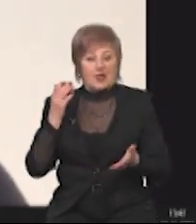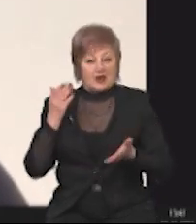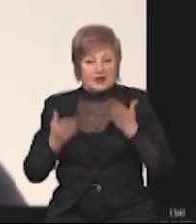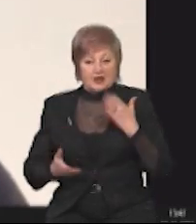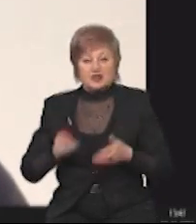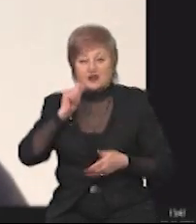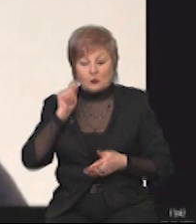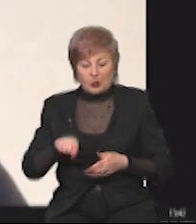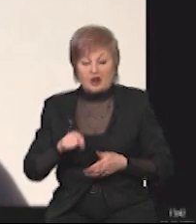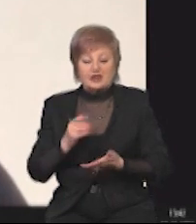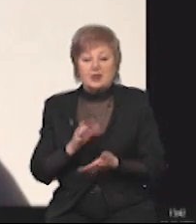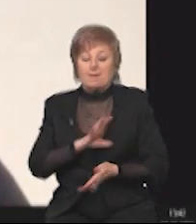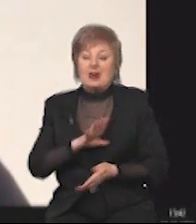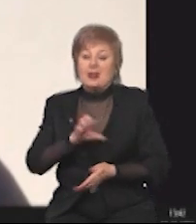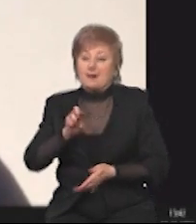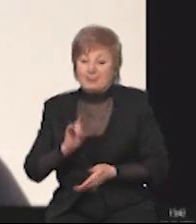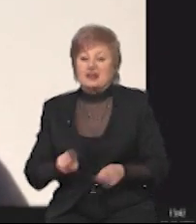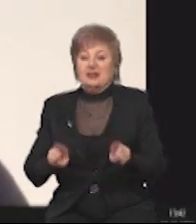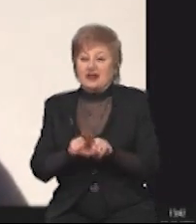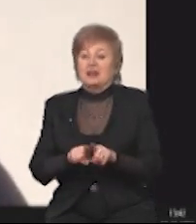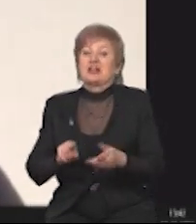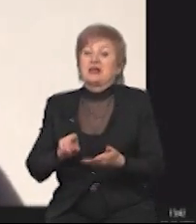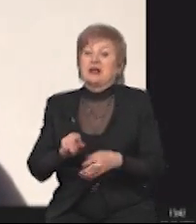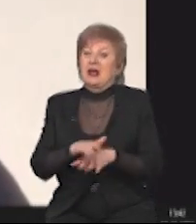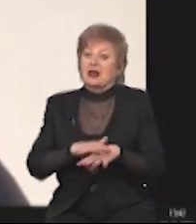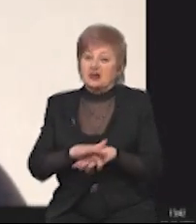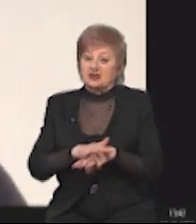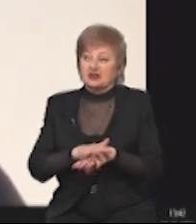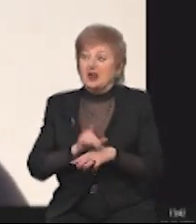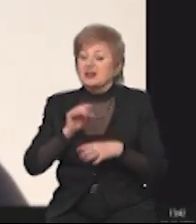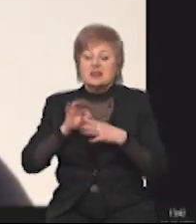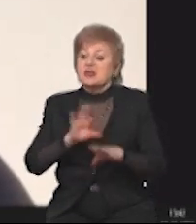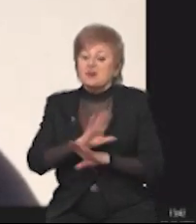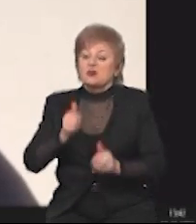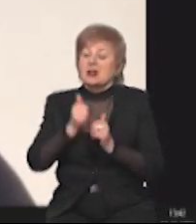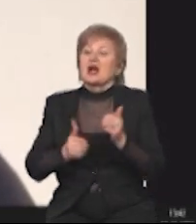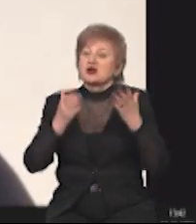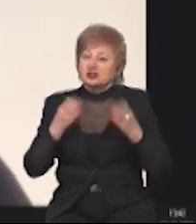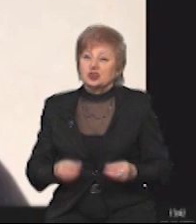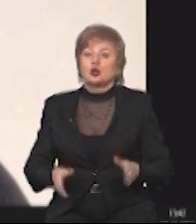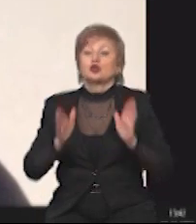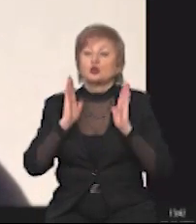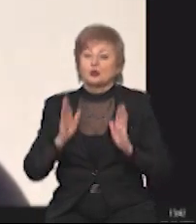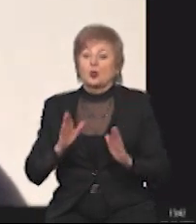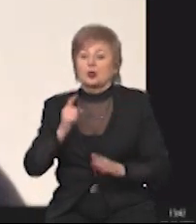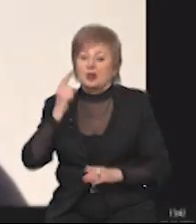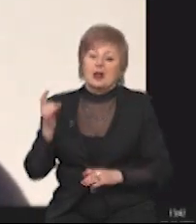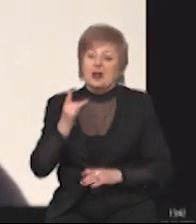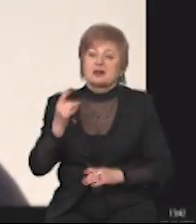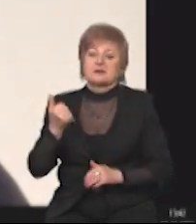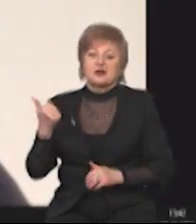Украине существовали такие рынки, они не проводятся каждый день, эти рынки. Они проводятся там один раз в